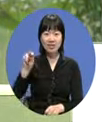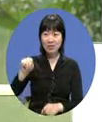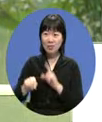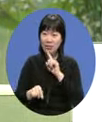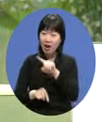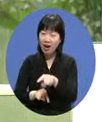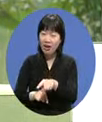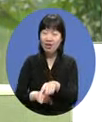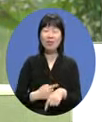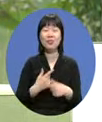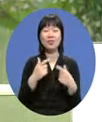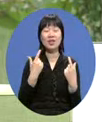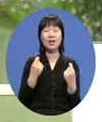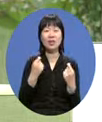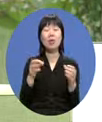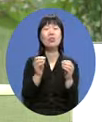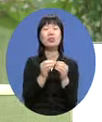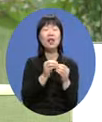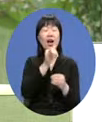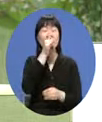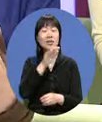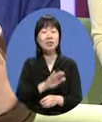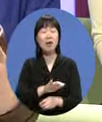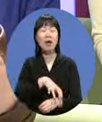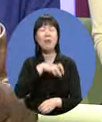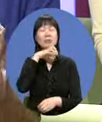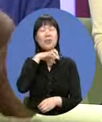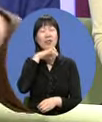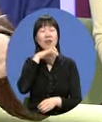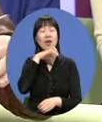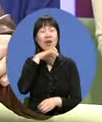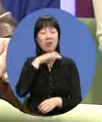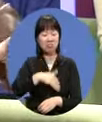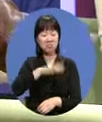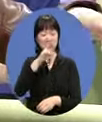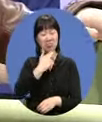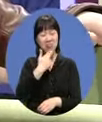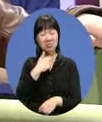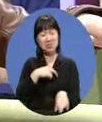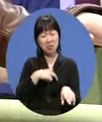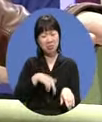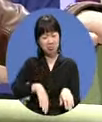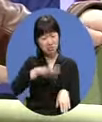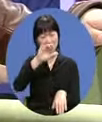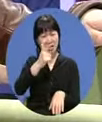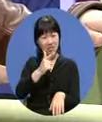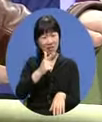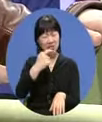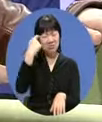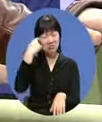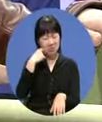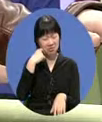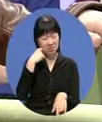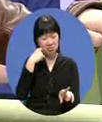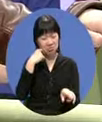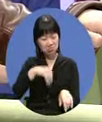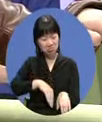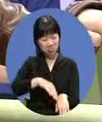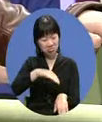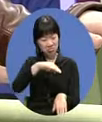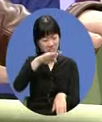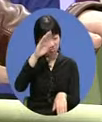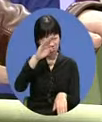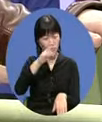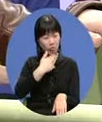이렇게 얘기하잖아요. 똑같은 문장도 이렇게 좀 불만이 이렇게 안 커서 불만이냐 그럼 너는 안 크냐 이런 느낌으로